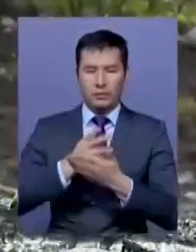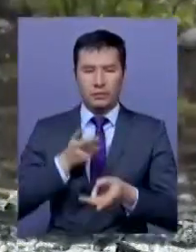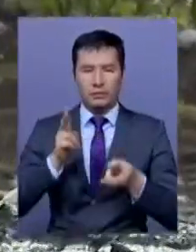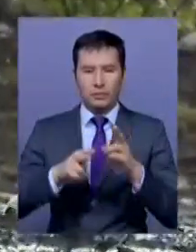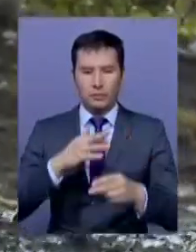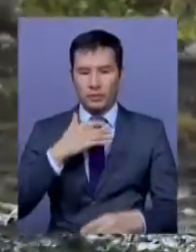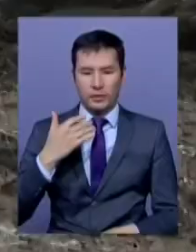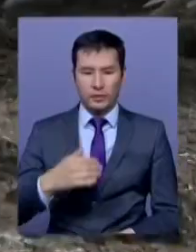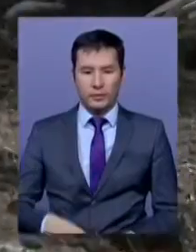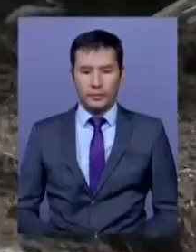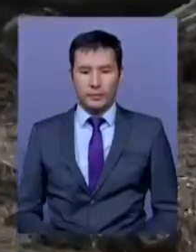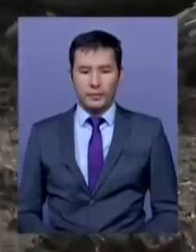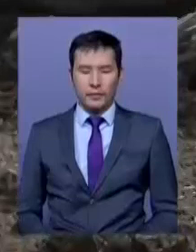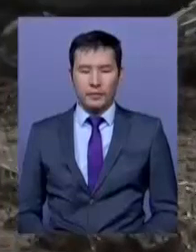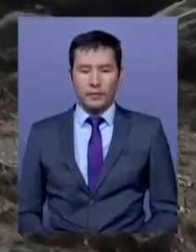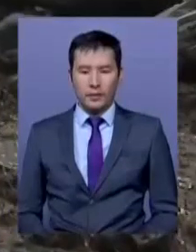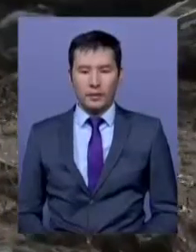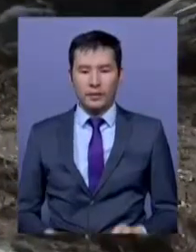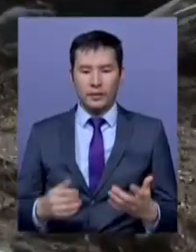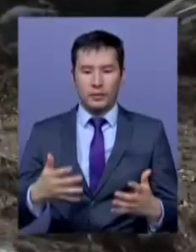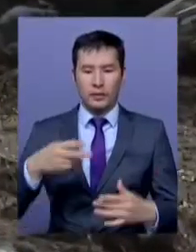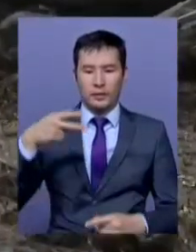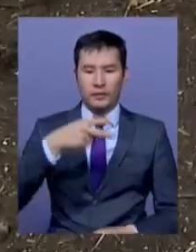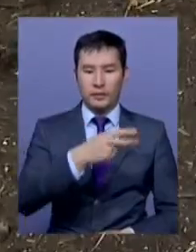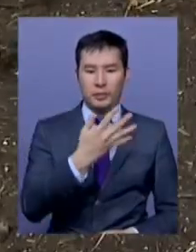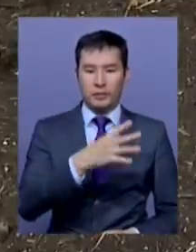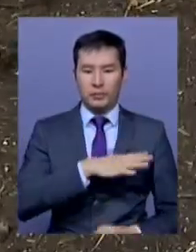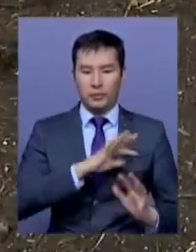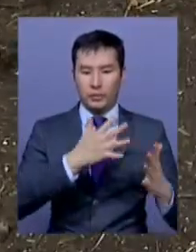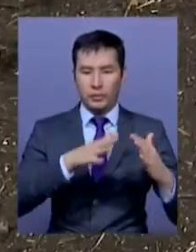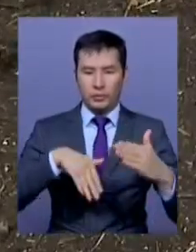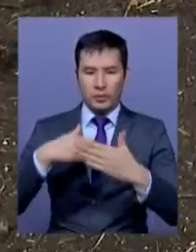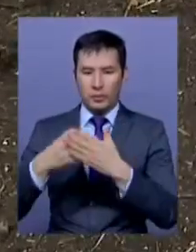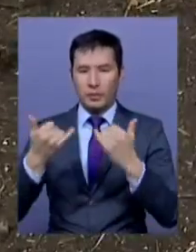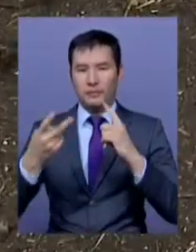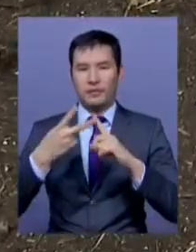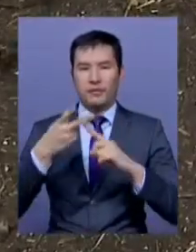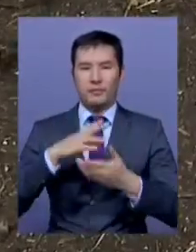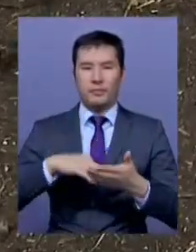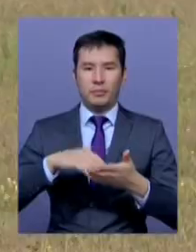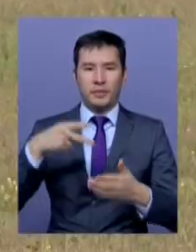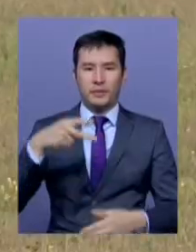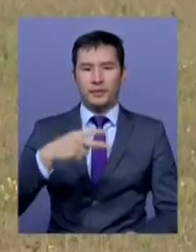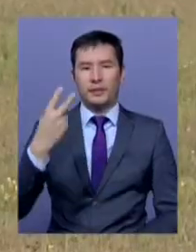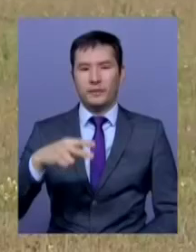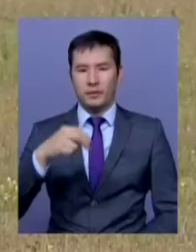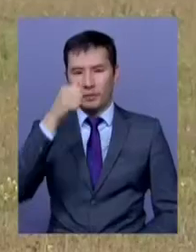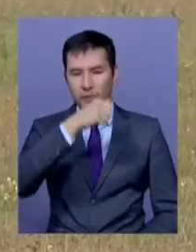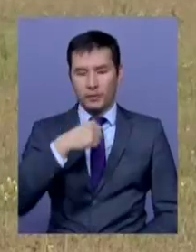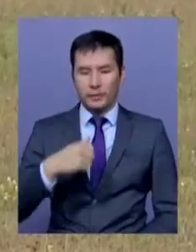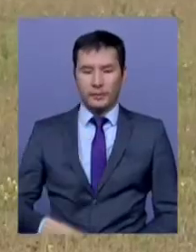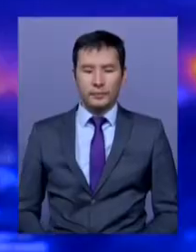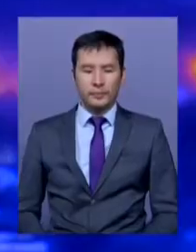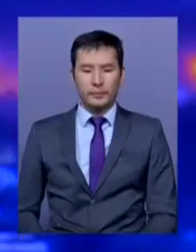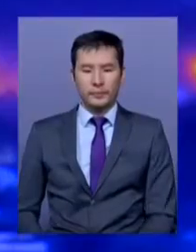рет құс тұмауы солтүстік Қазақстанда 2005 жылы тіркелген болатын. Индира Хатқызы, Қуаныш Әлтенов, Алматы телеарнасы, солтүстік Қазақстан